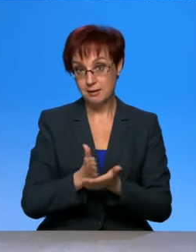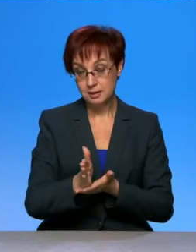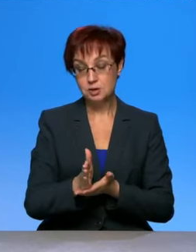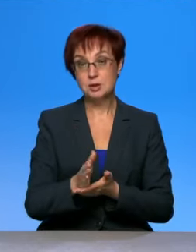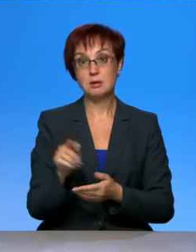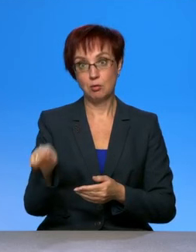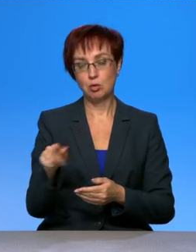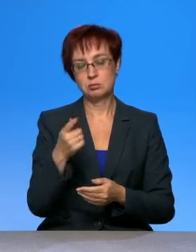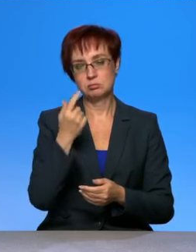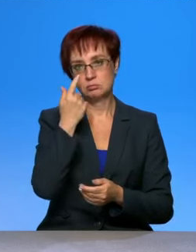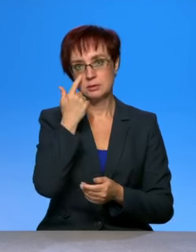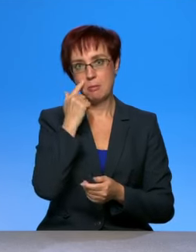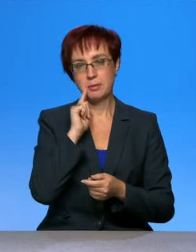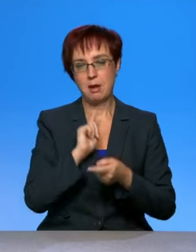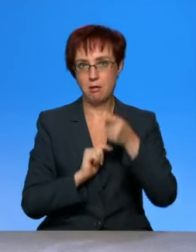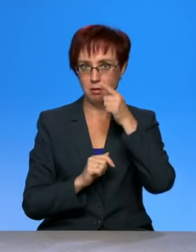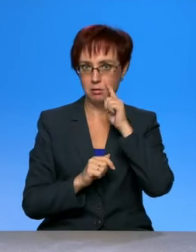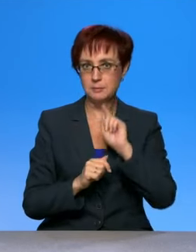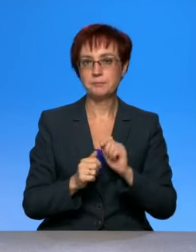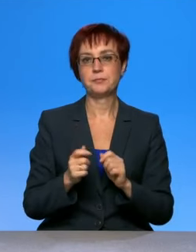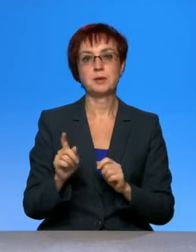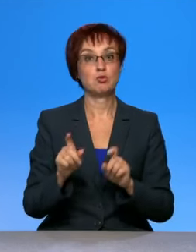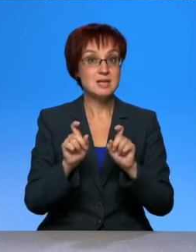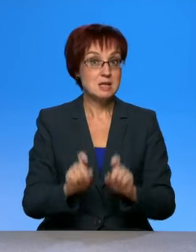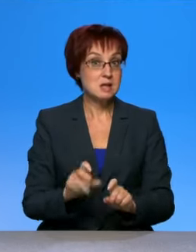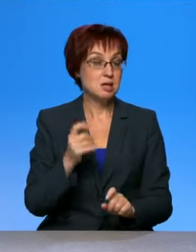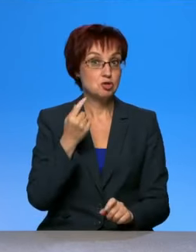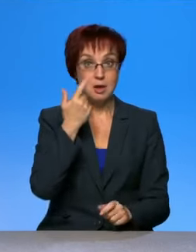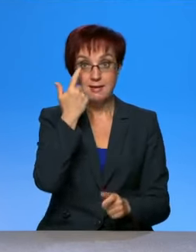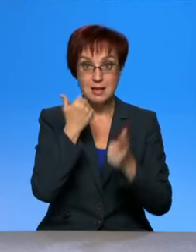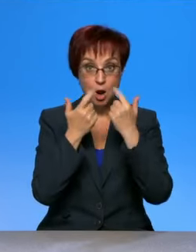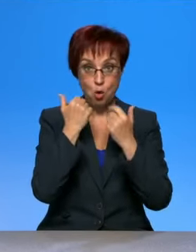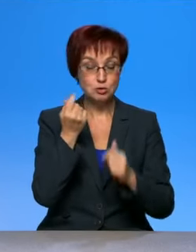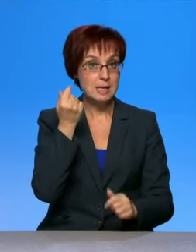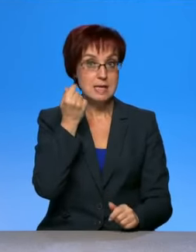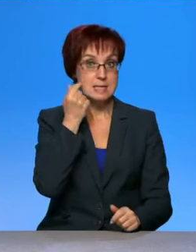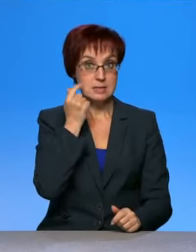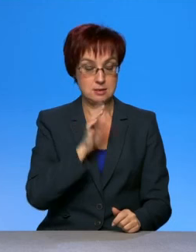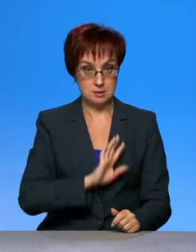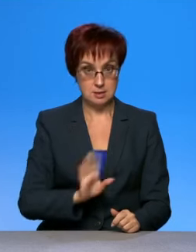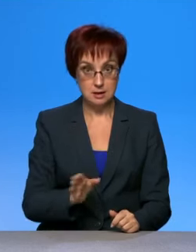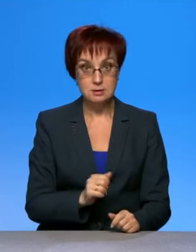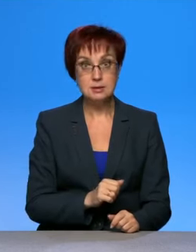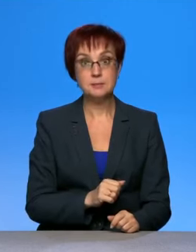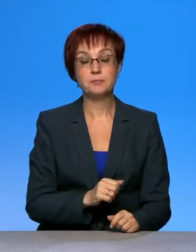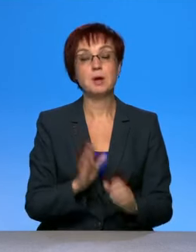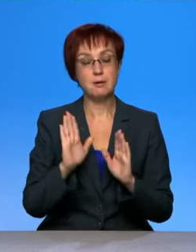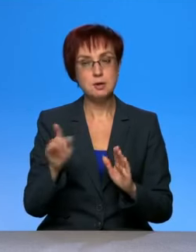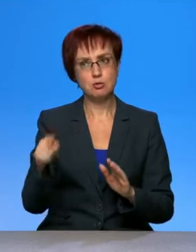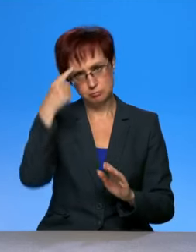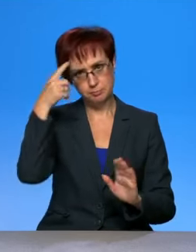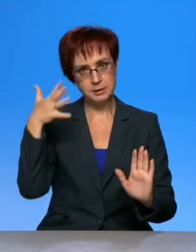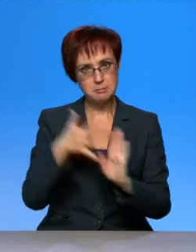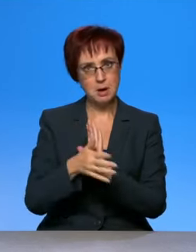сидел там в бундестаге Он плакал своих слз и не пытаясь скрыть Хотя понимал что е снимают и показывают потому что